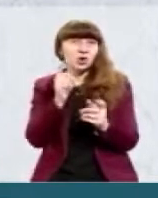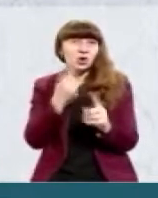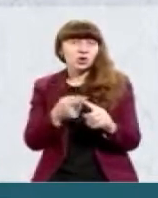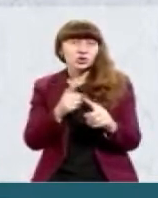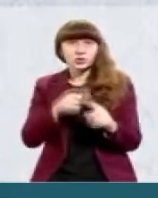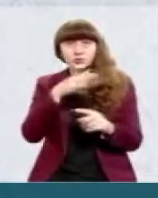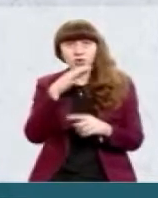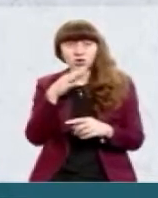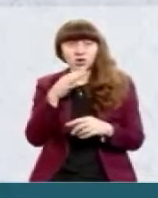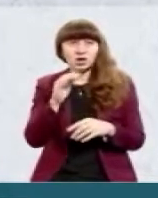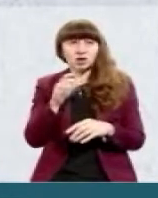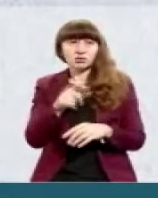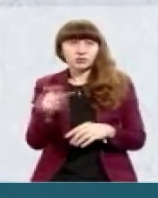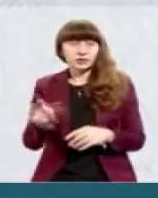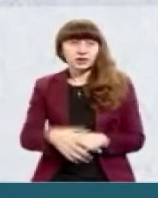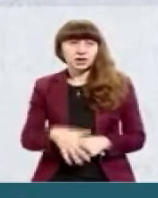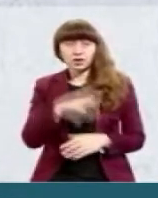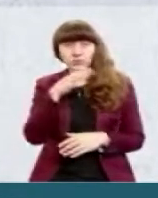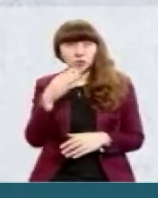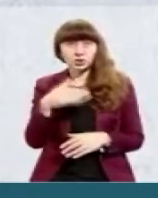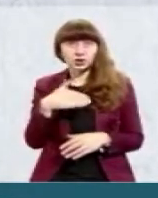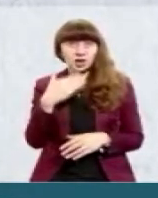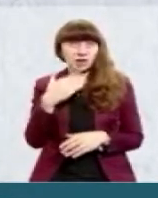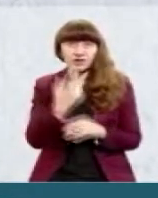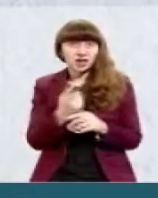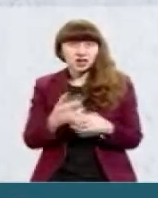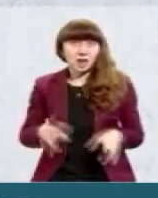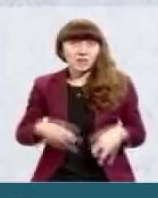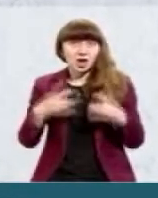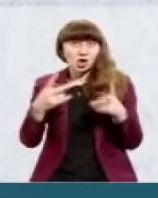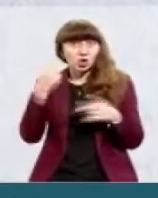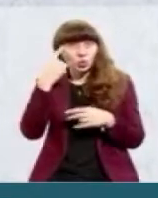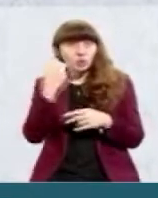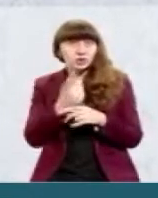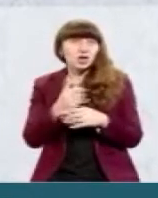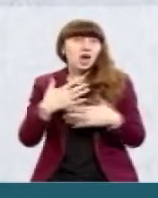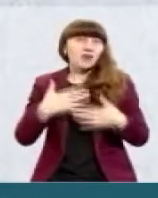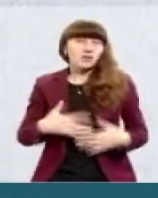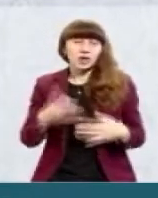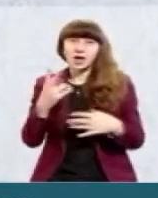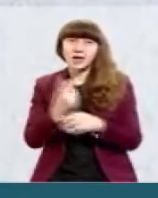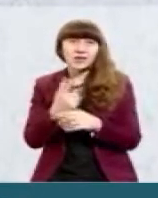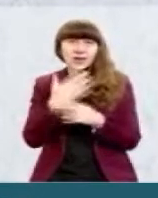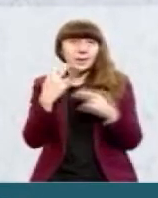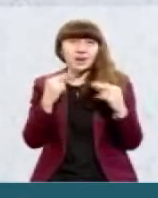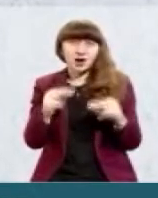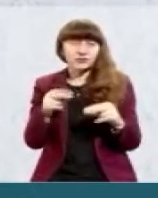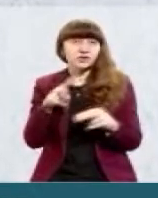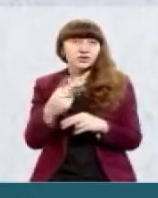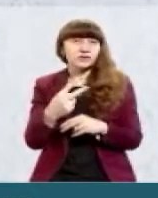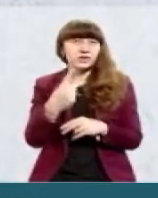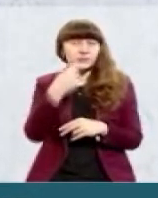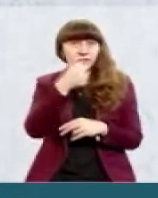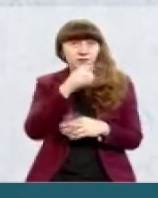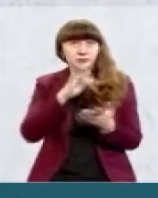бойынша 316 азамат орталыққа жүгінді. Біз жәбір көрушілерге психологиялық көмек көрсетеміз. Осы мәселеге мемлекет басшысы баса назар аударғандығы